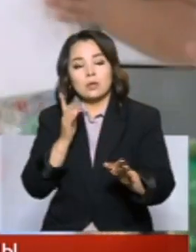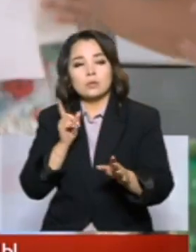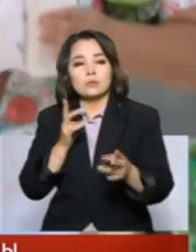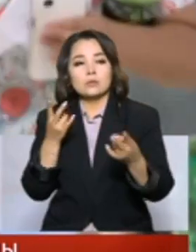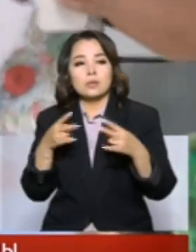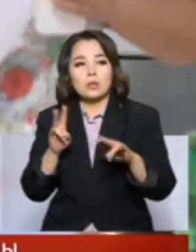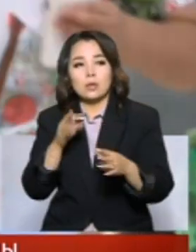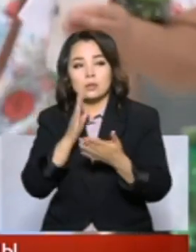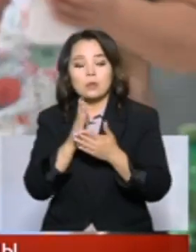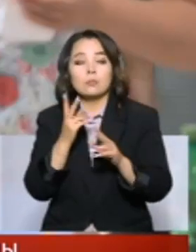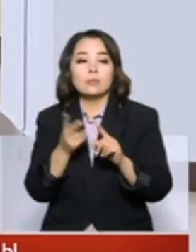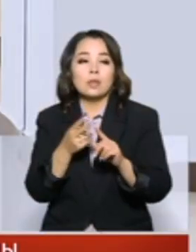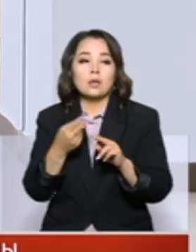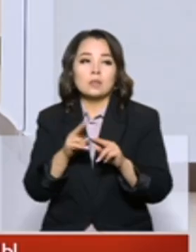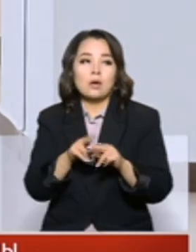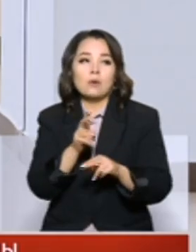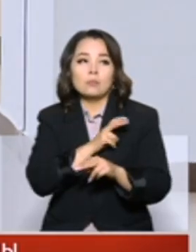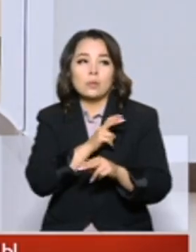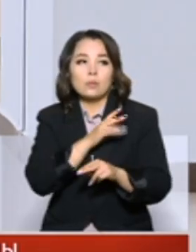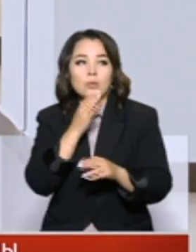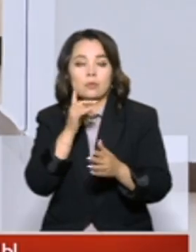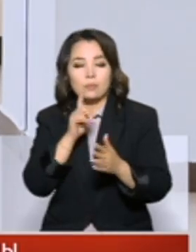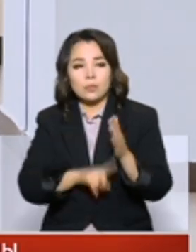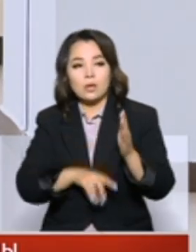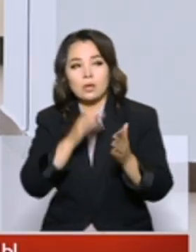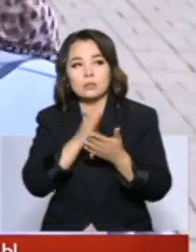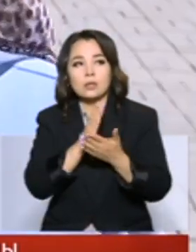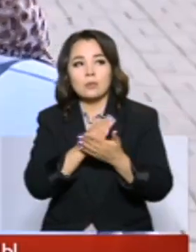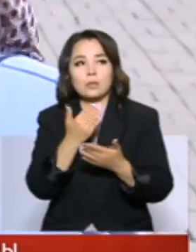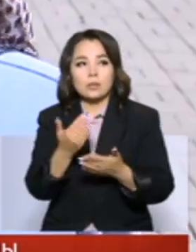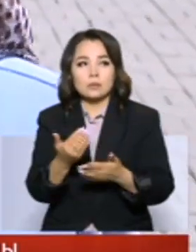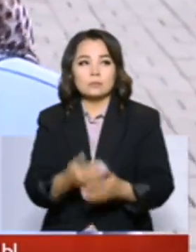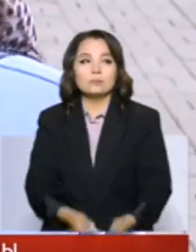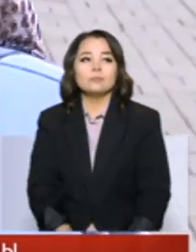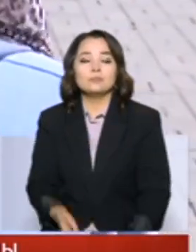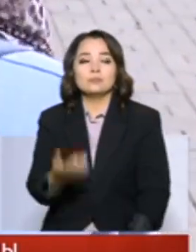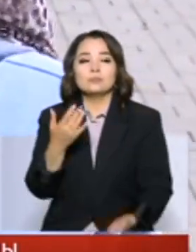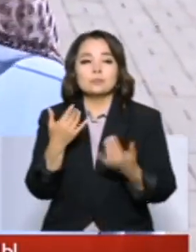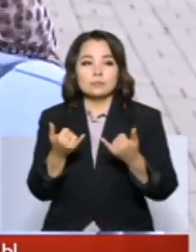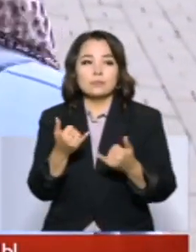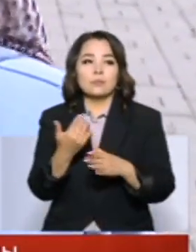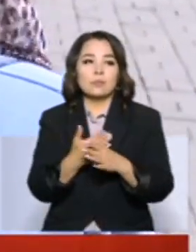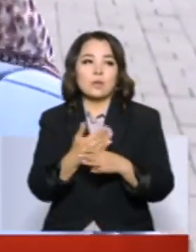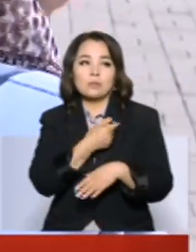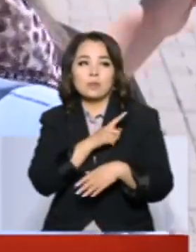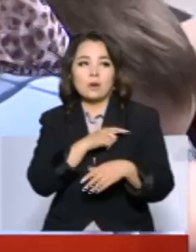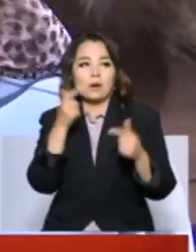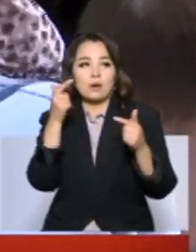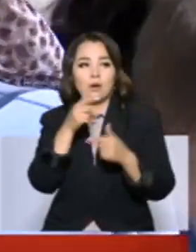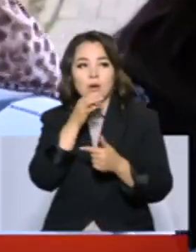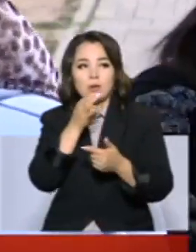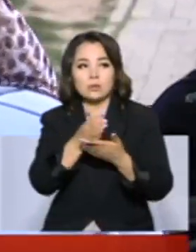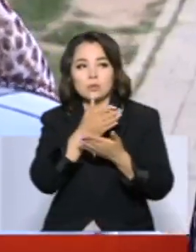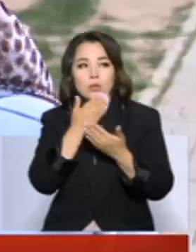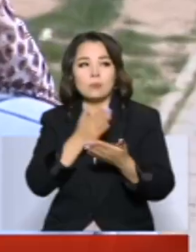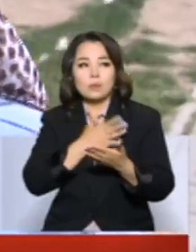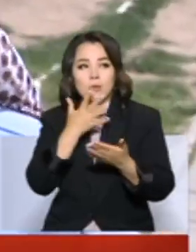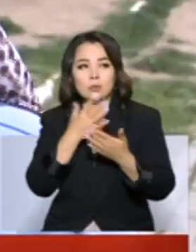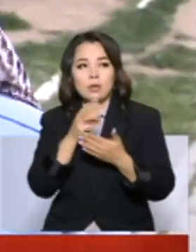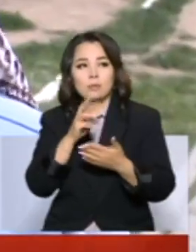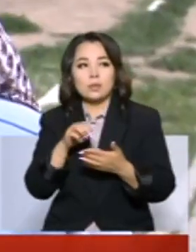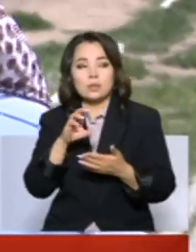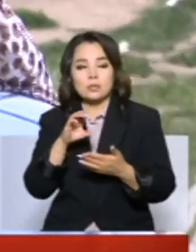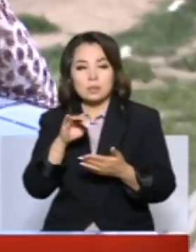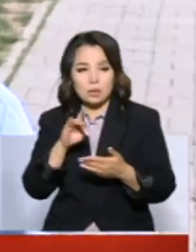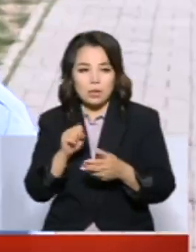күтпейтін болдық десе, енді бірі дәрігерге көбірек сенетінін айтады. Қазіргі медсестралар бар ғой, мен грамотный деп айта алмаймын. Мен өзім де медсестра болып, неге